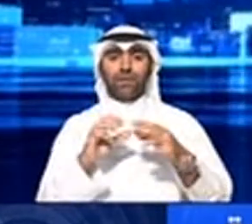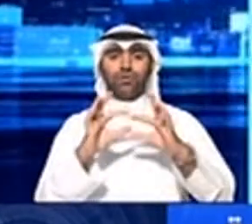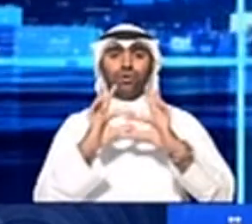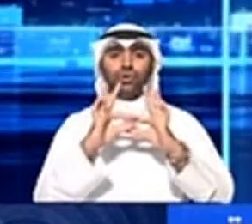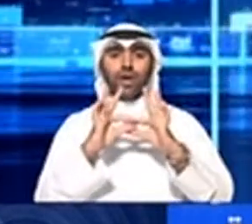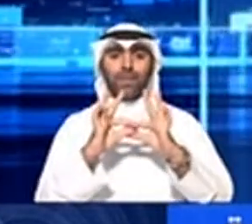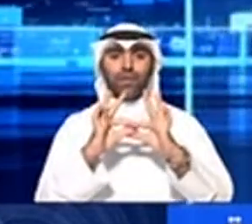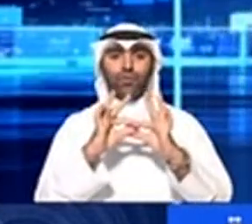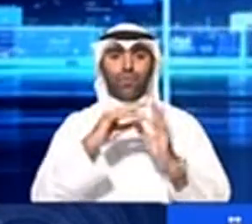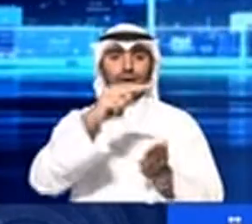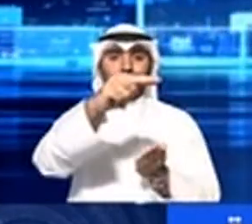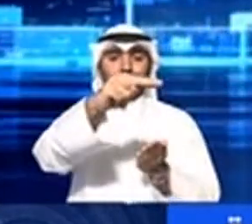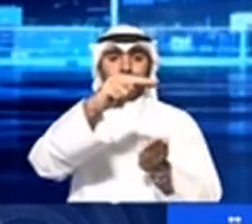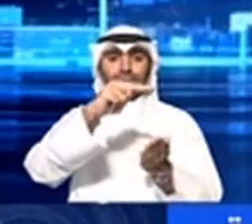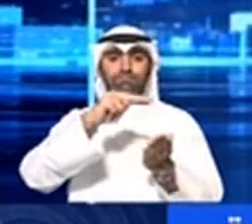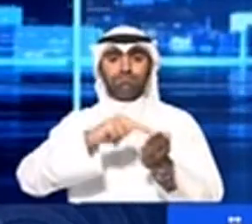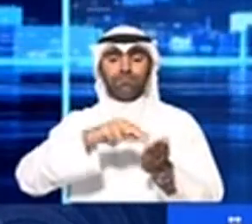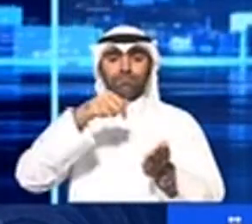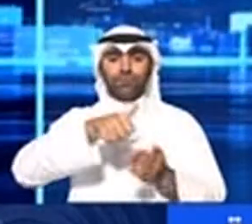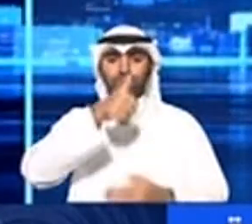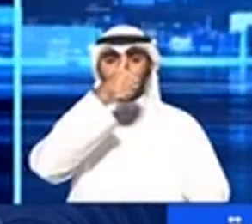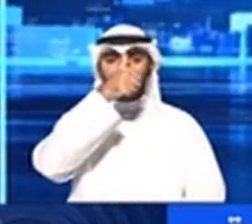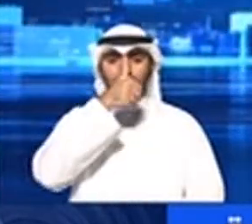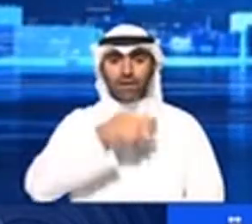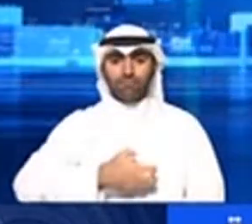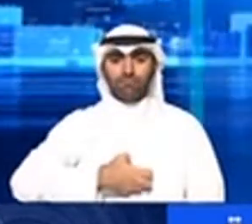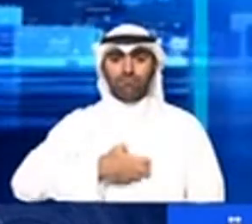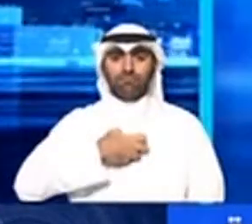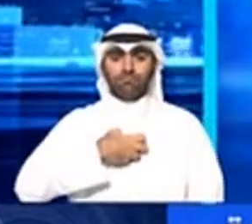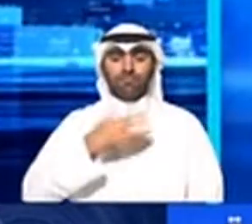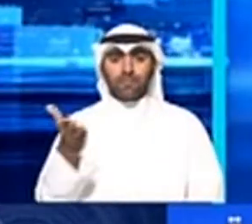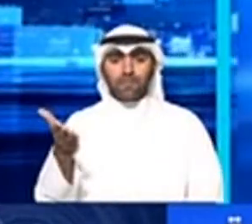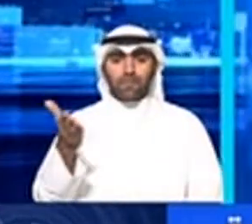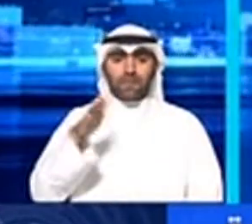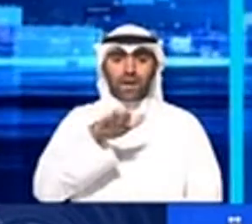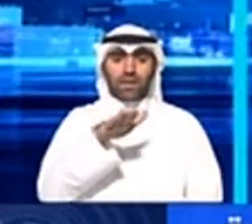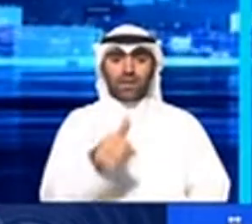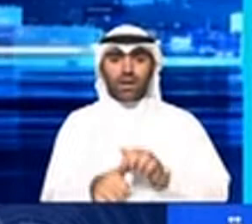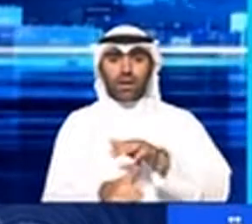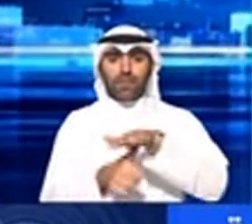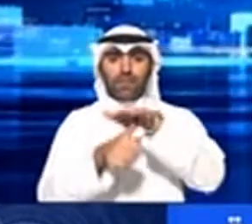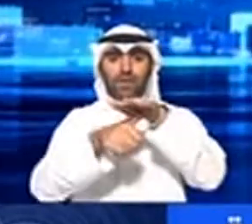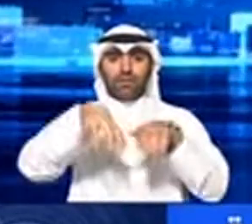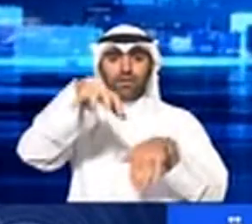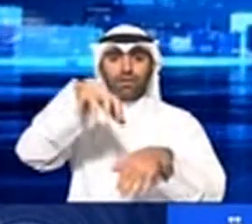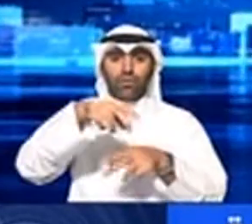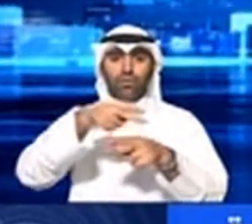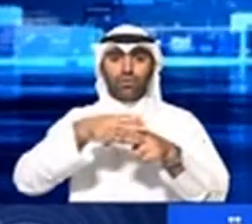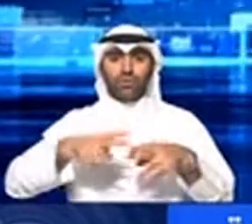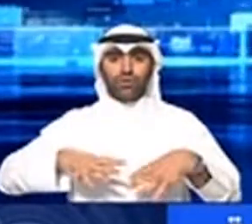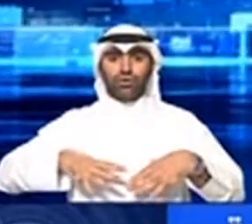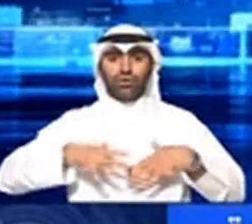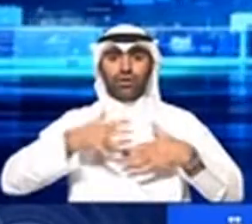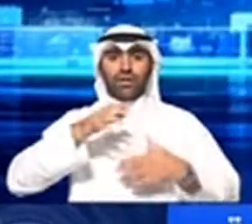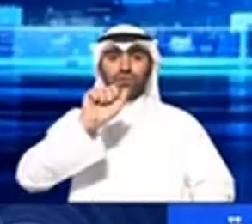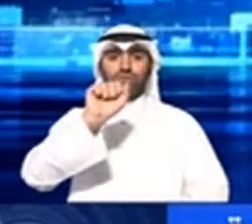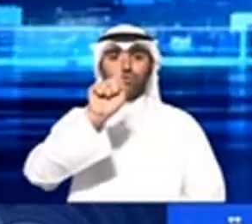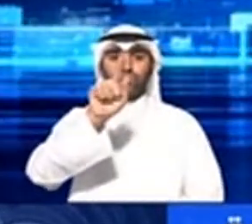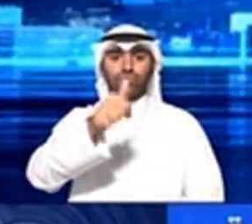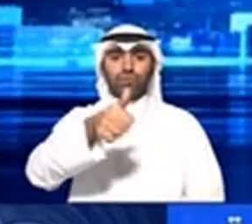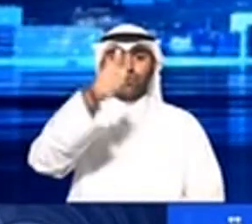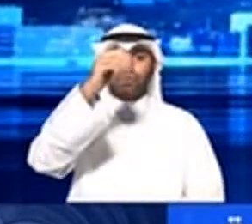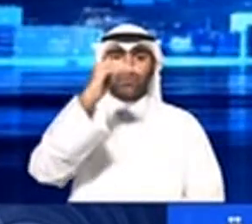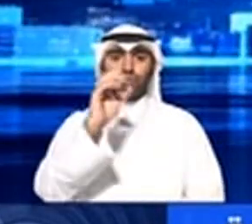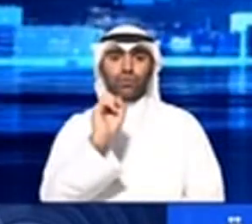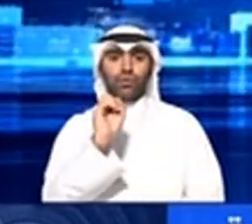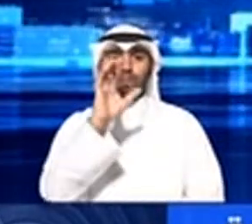بوفاة المغفور له بإذن الله تعالى صاحب السمو أمير البلاد الراحل الشيخ صباح الأحمد الجابر الصباح طيب الله ثراه، كما